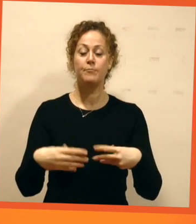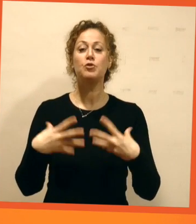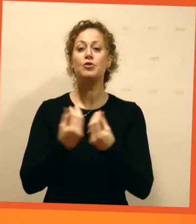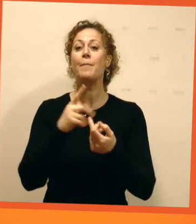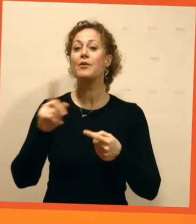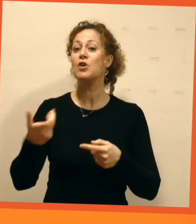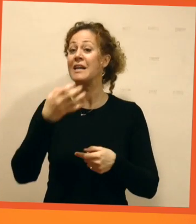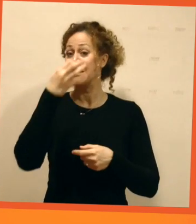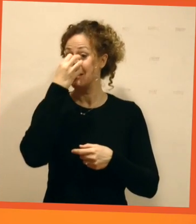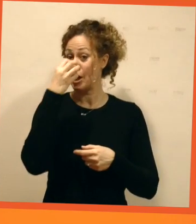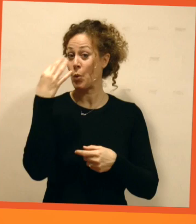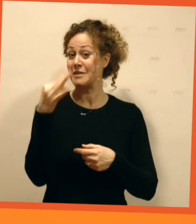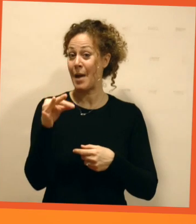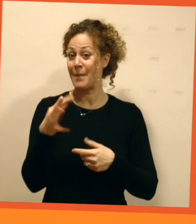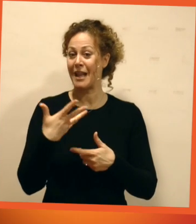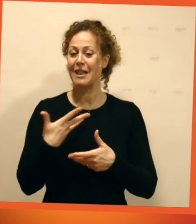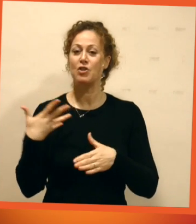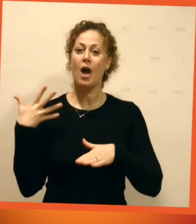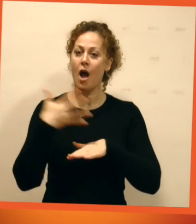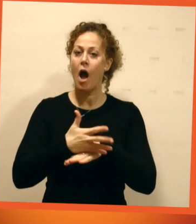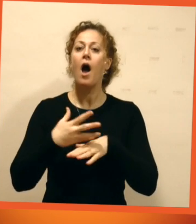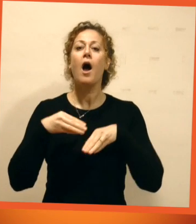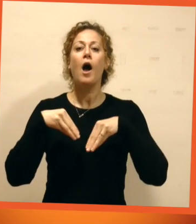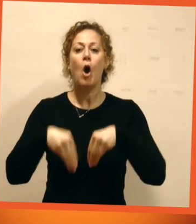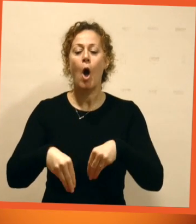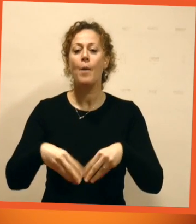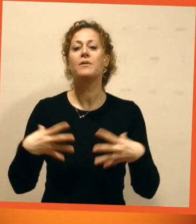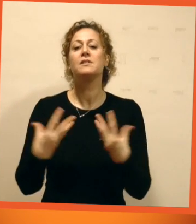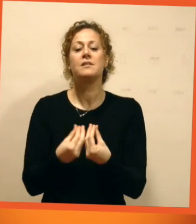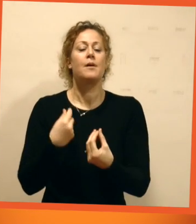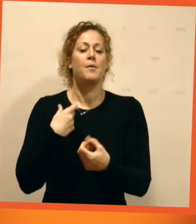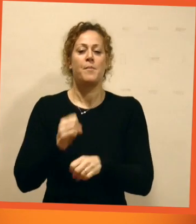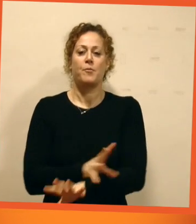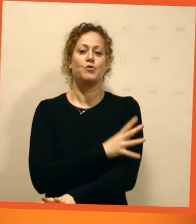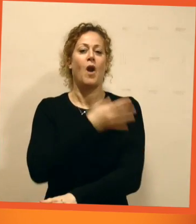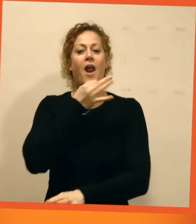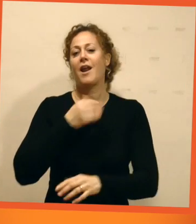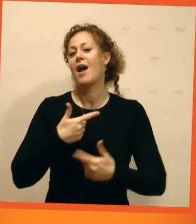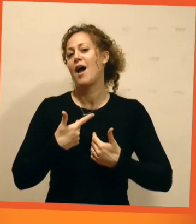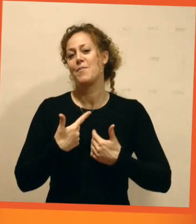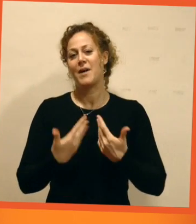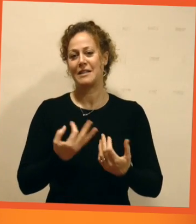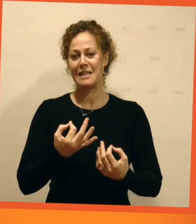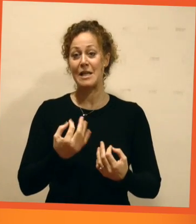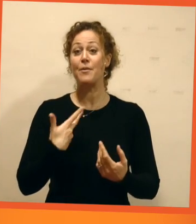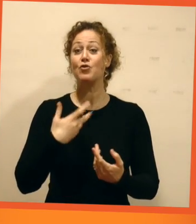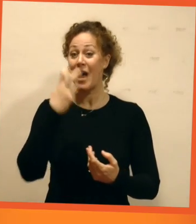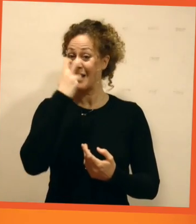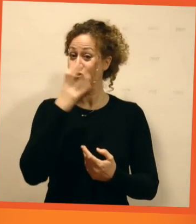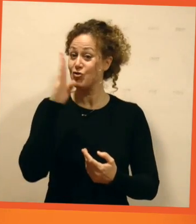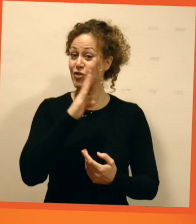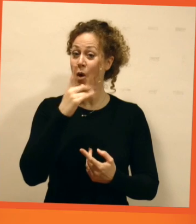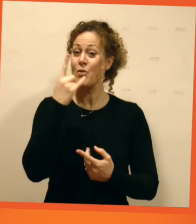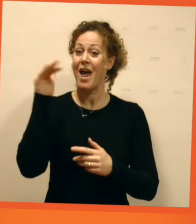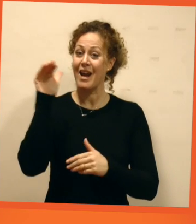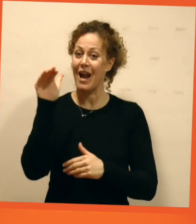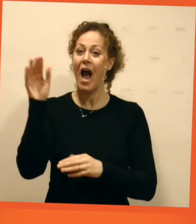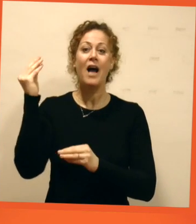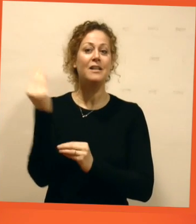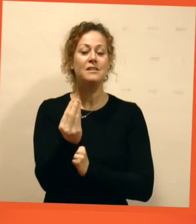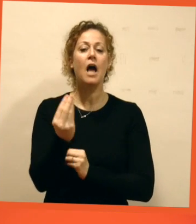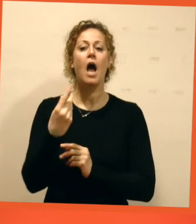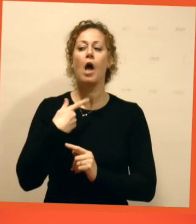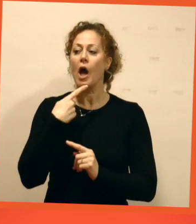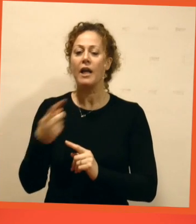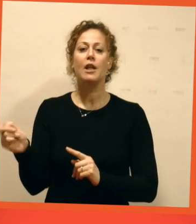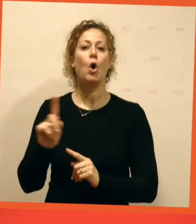Ability, riesco a emozionarmi tutte le volte. Abbiamo in particolare una ragazza cieca che io dico sempre: così, ma non ce la puoi fare. Io tutte le